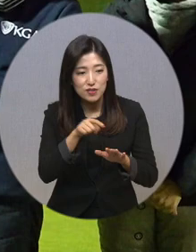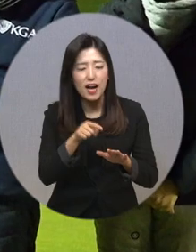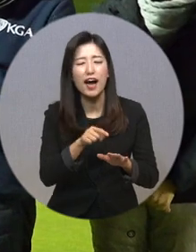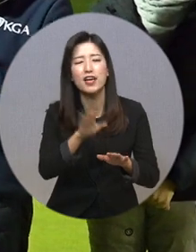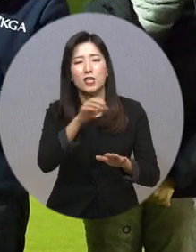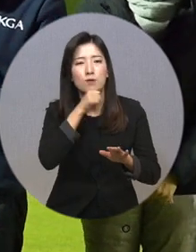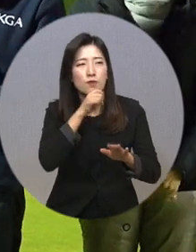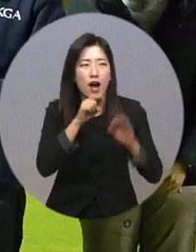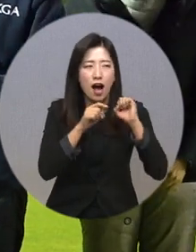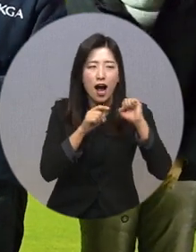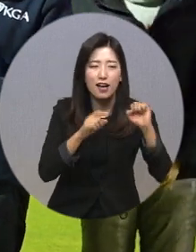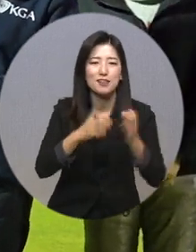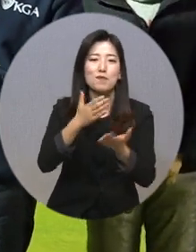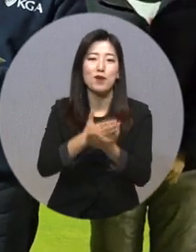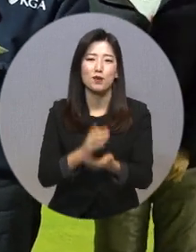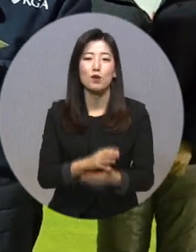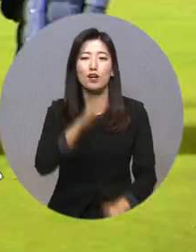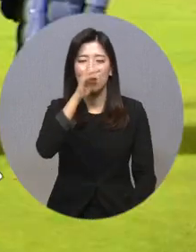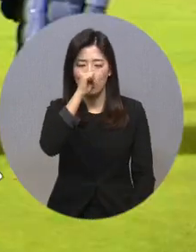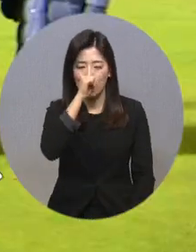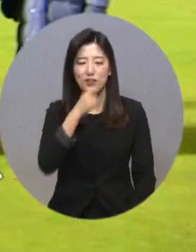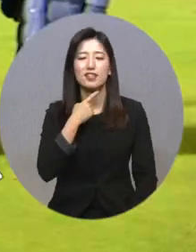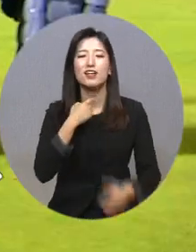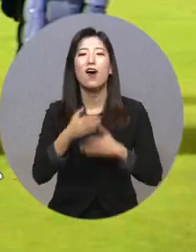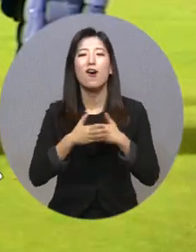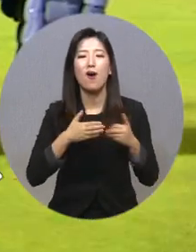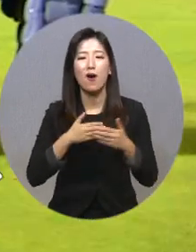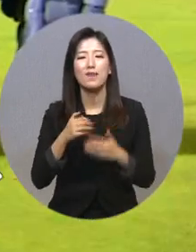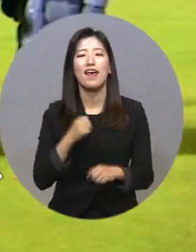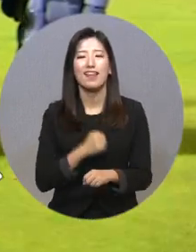마시구요 예 좀 겨울을 하셨다구요